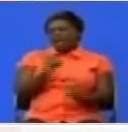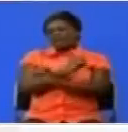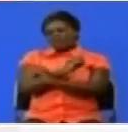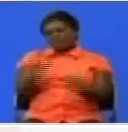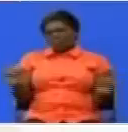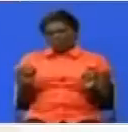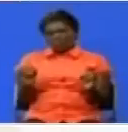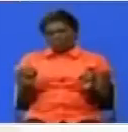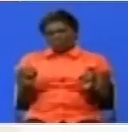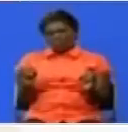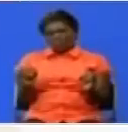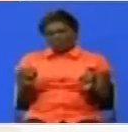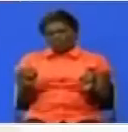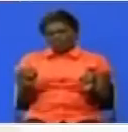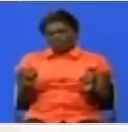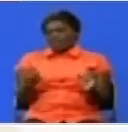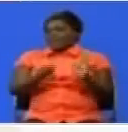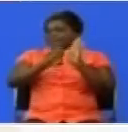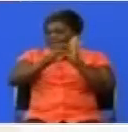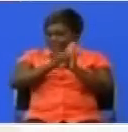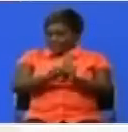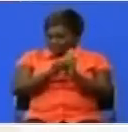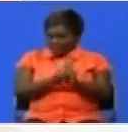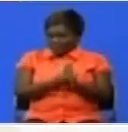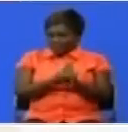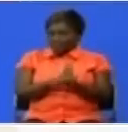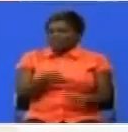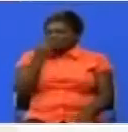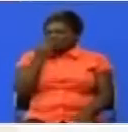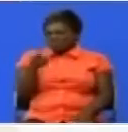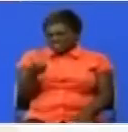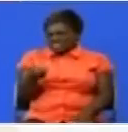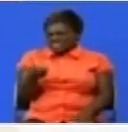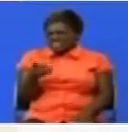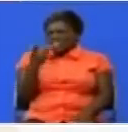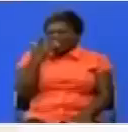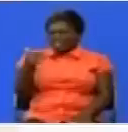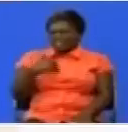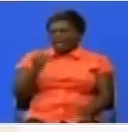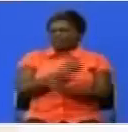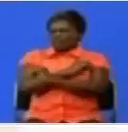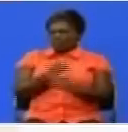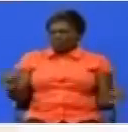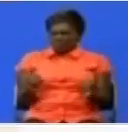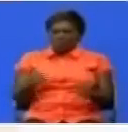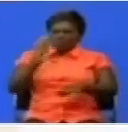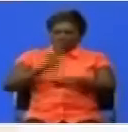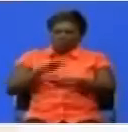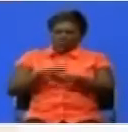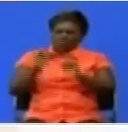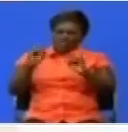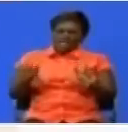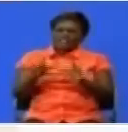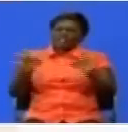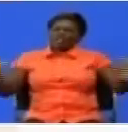au kuwekwa kwa muda mrefu. Mfano katika sentensi, chakula hiki ni kipooza, kimepoteza ladha baada ya